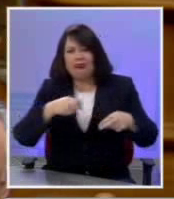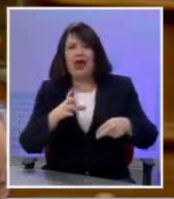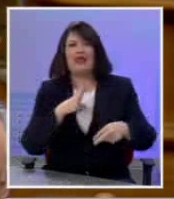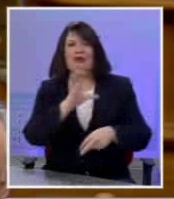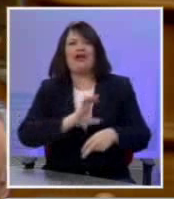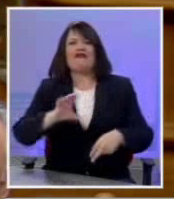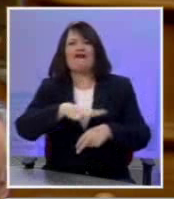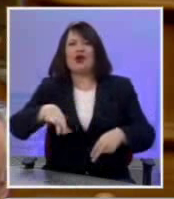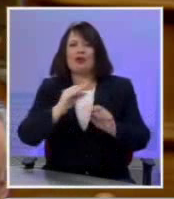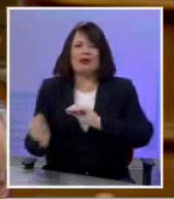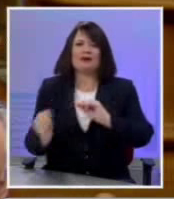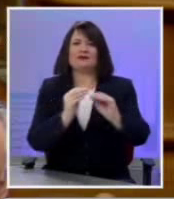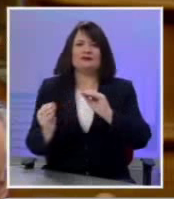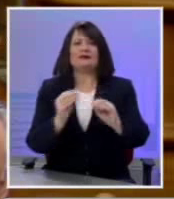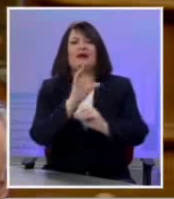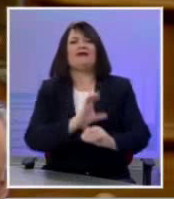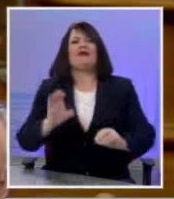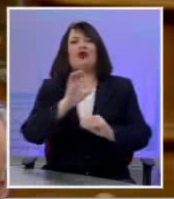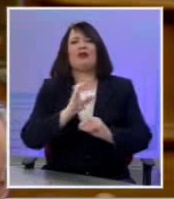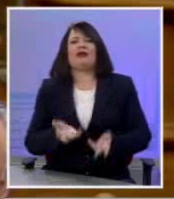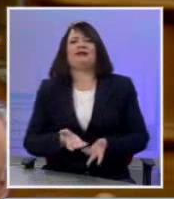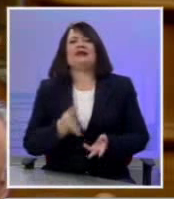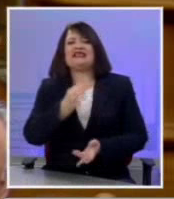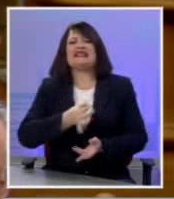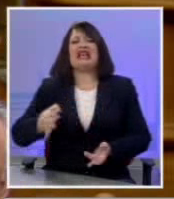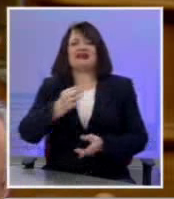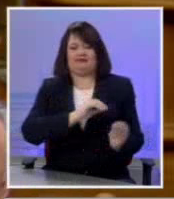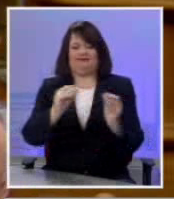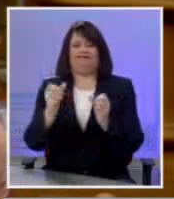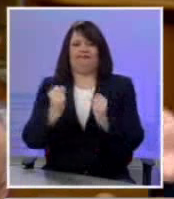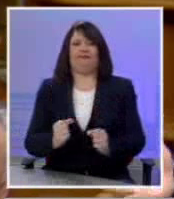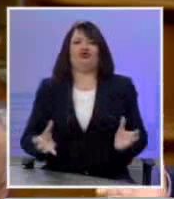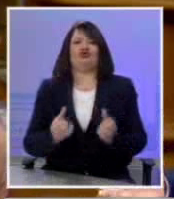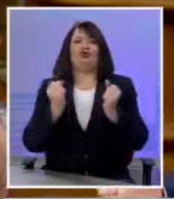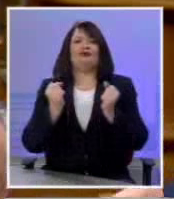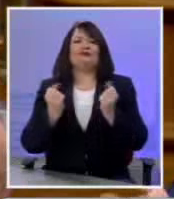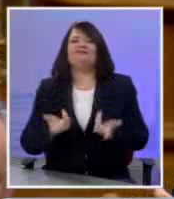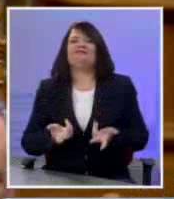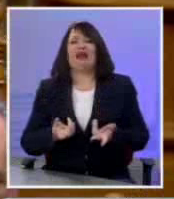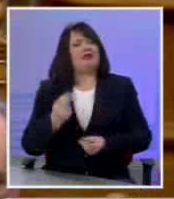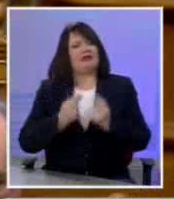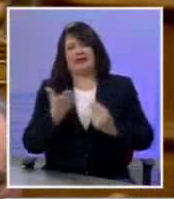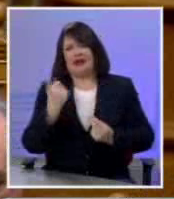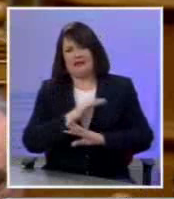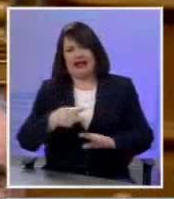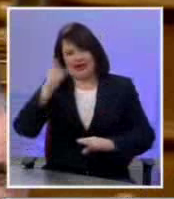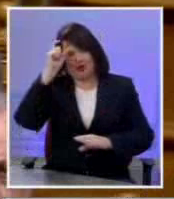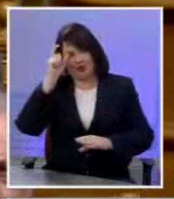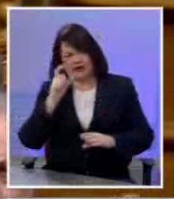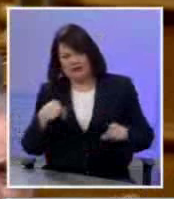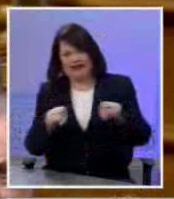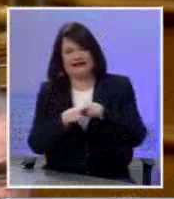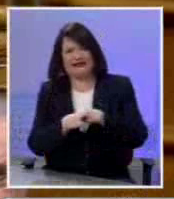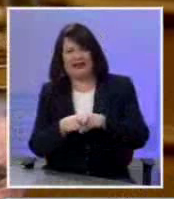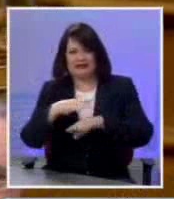ύδατα, να τους πηγαίνουμε στα ευρωπαϊκά εδάφη, δηλαδή στα νησιά μας. Δεν υπάρχει λοιπόν πια τέτοιο θέμα. Η ευρωπαϊκή